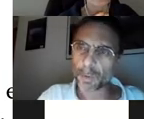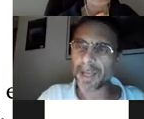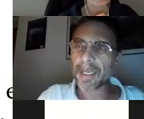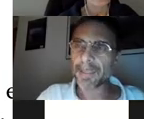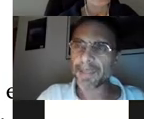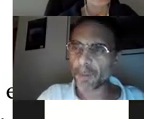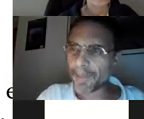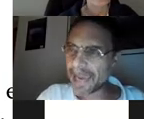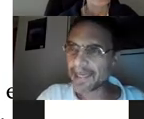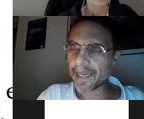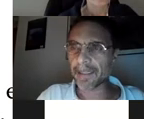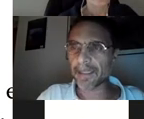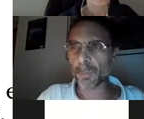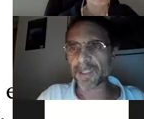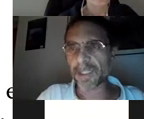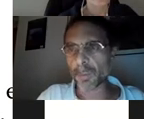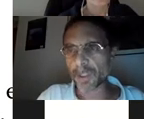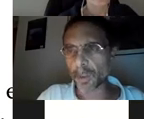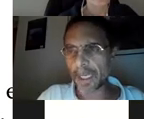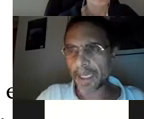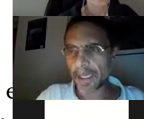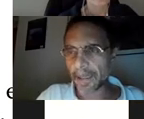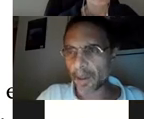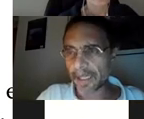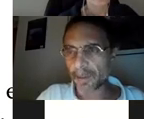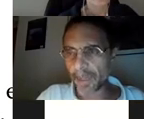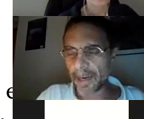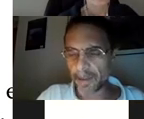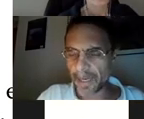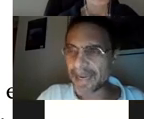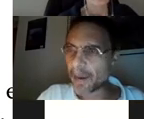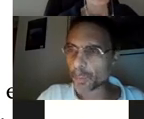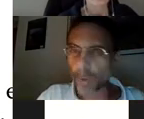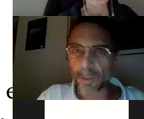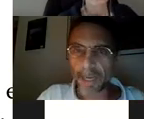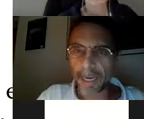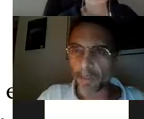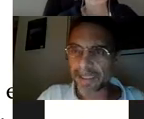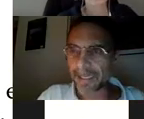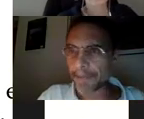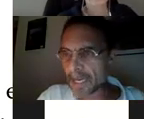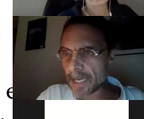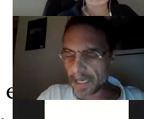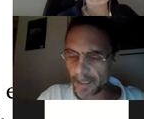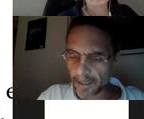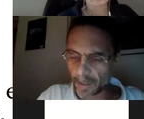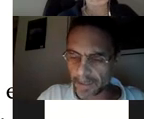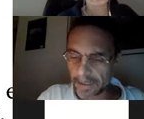'utilizzo di una, di metafore belliche, l'appunto di vista linguistico, è come dire, non è, non è neutro e non è, come dire,